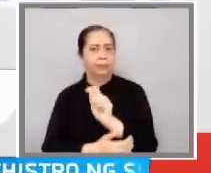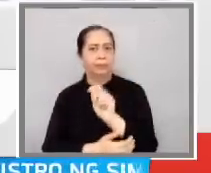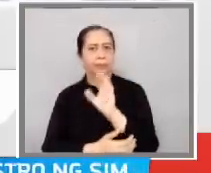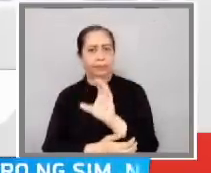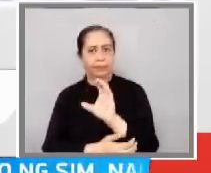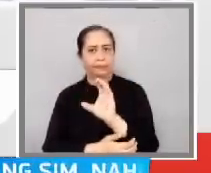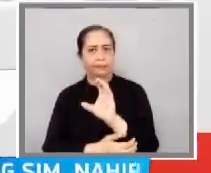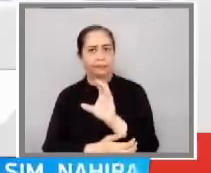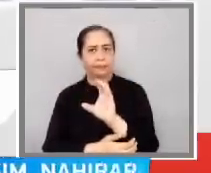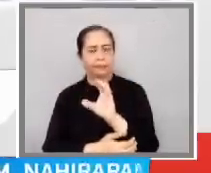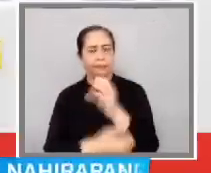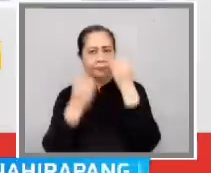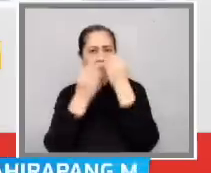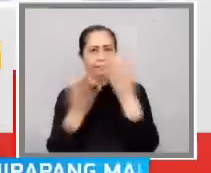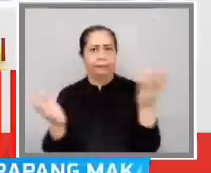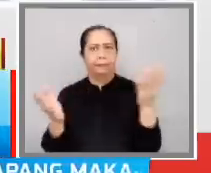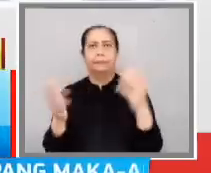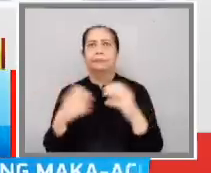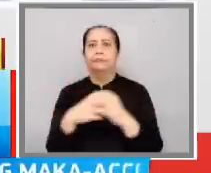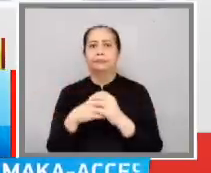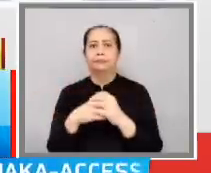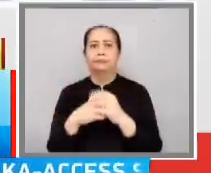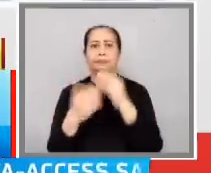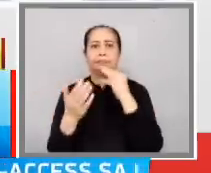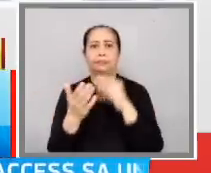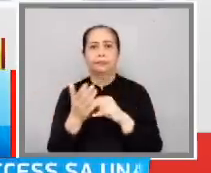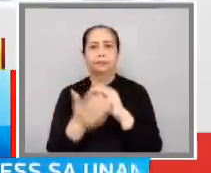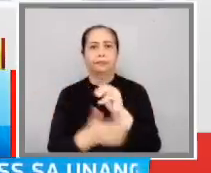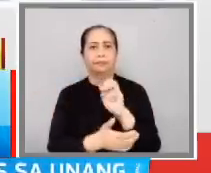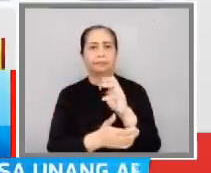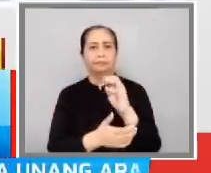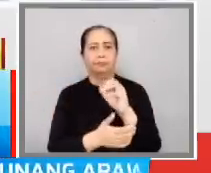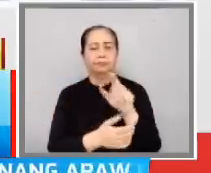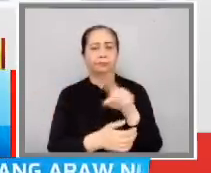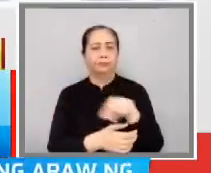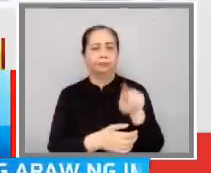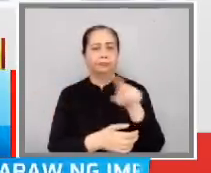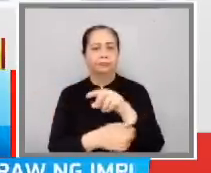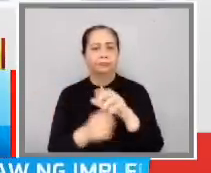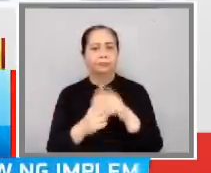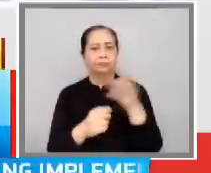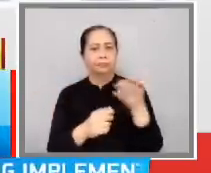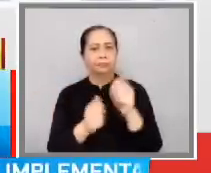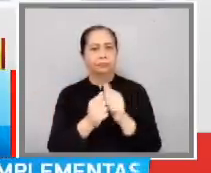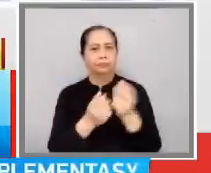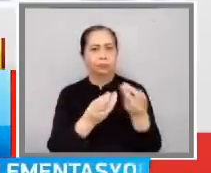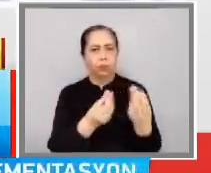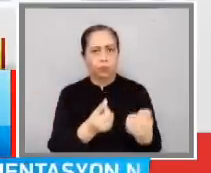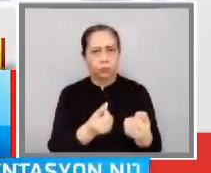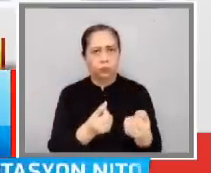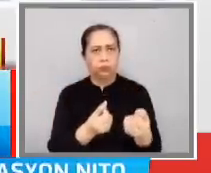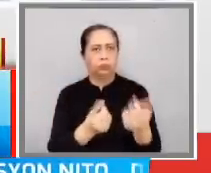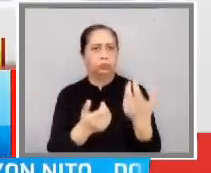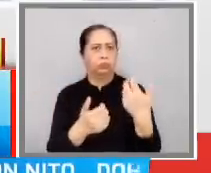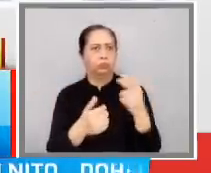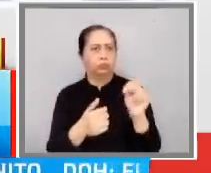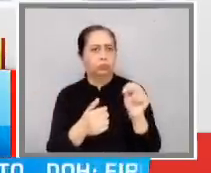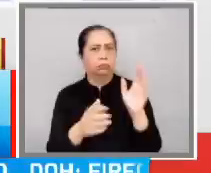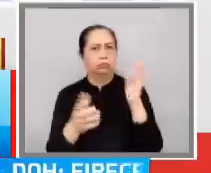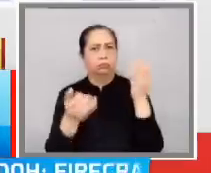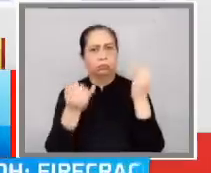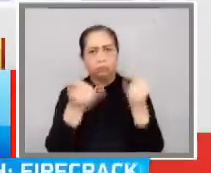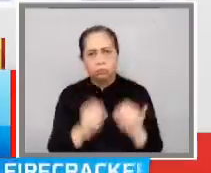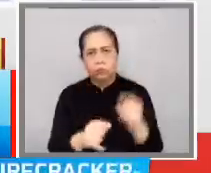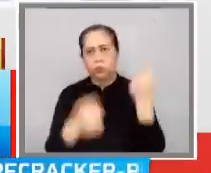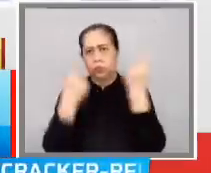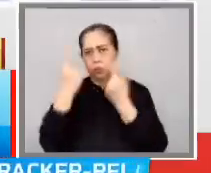ay nagpalabas po kami ng memorandum sa mga PTEs for them to address the issues and concerns they